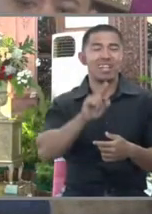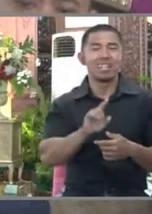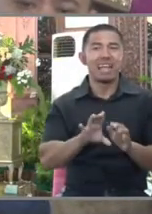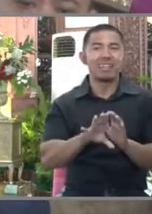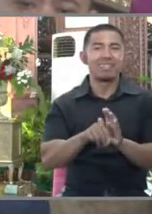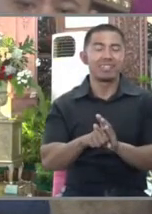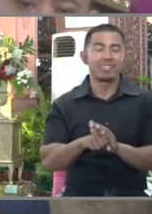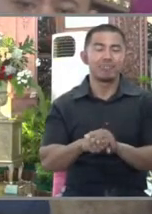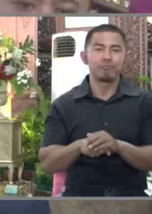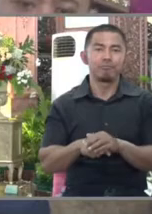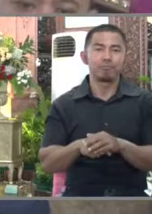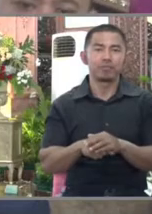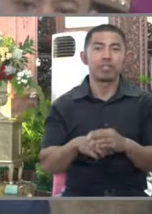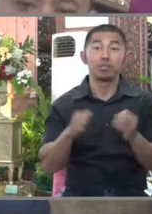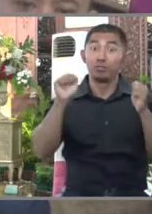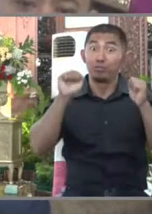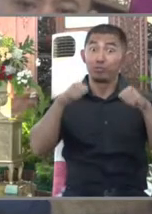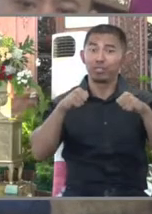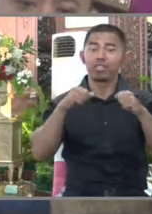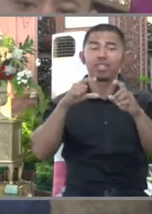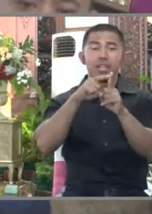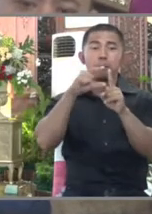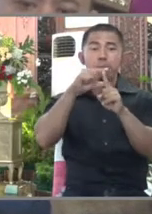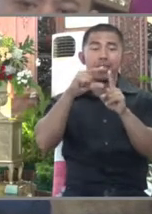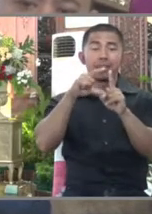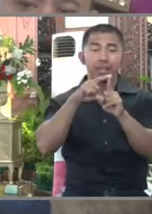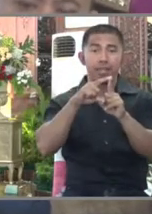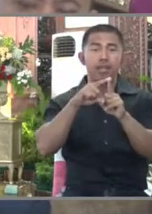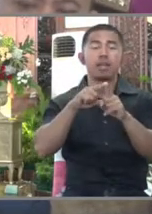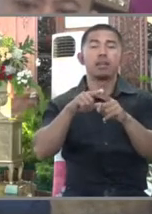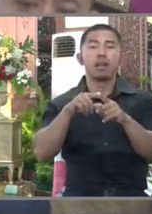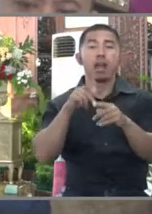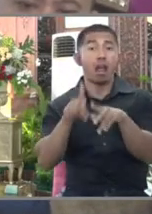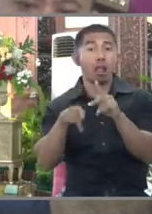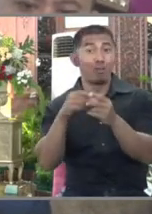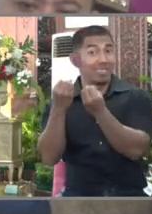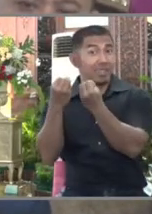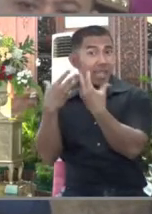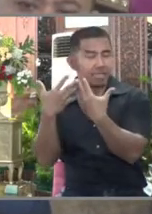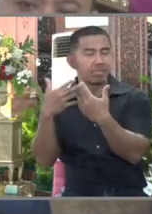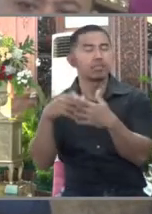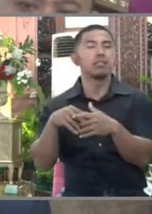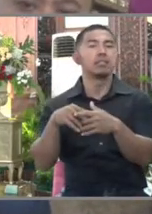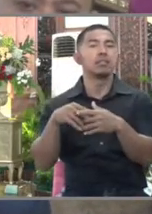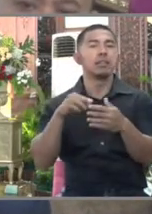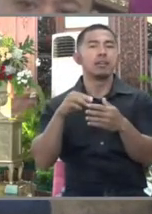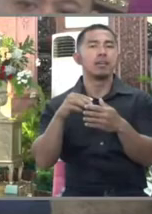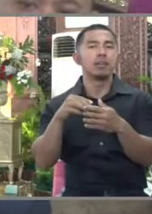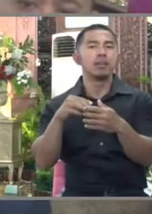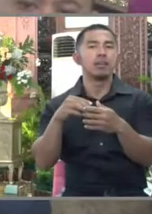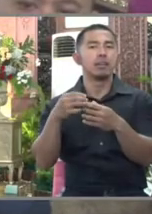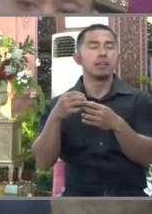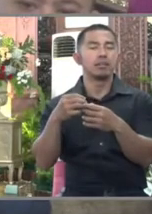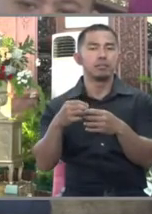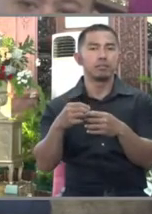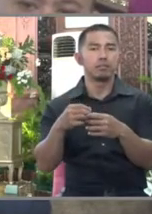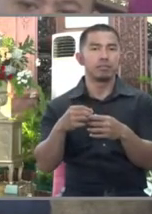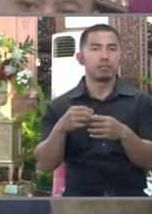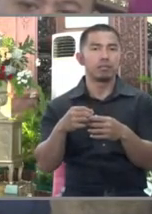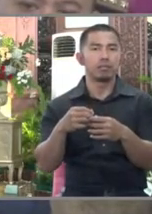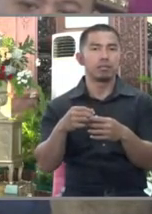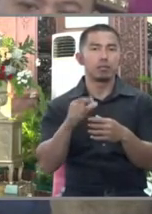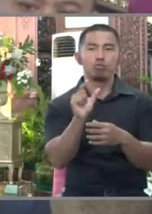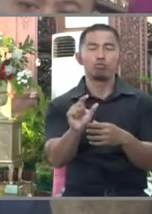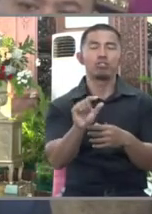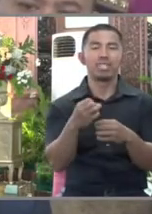kami setujui di DPRD, asalkan itu jelas, argumennya juga jelas, peruntukannya